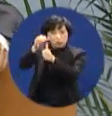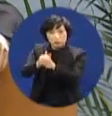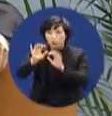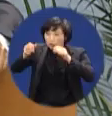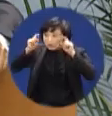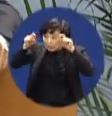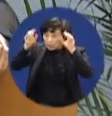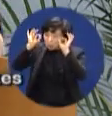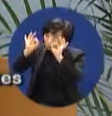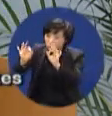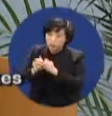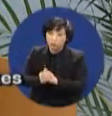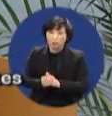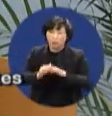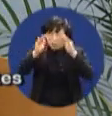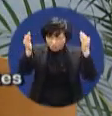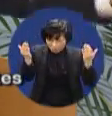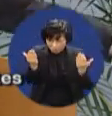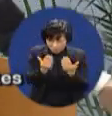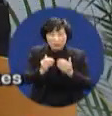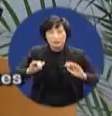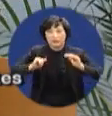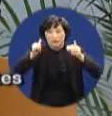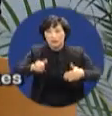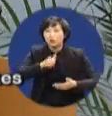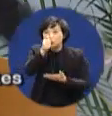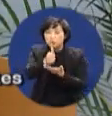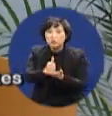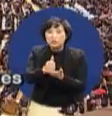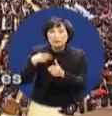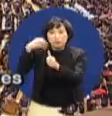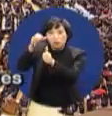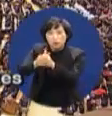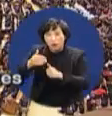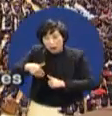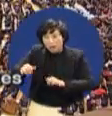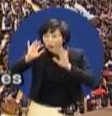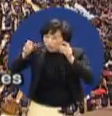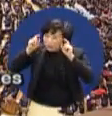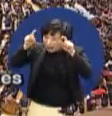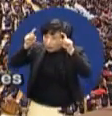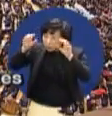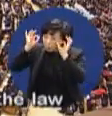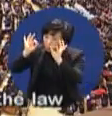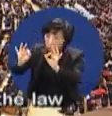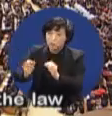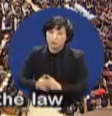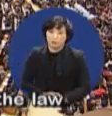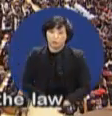보라. 온 세상 죄를 지고 가는 어린 양을 보라.